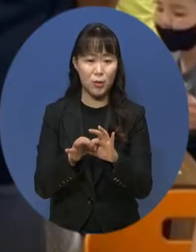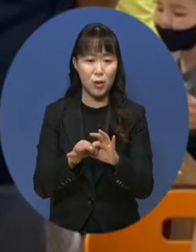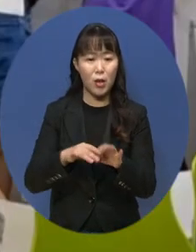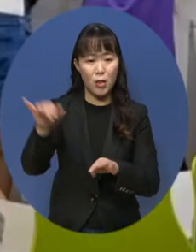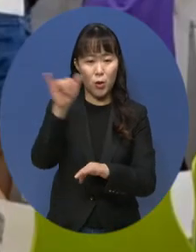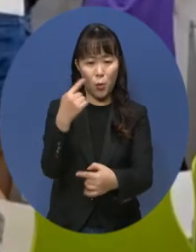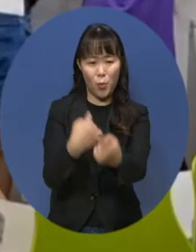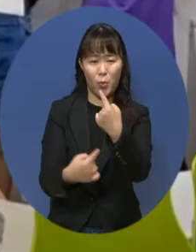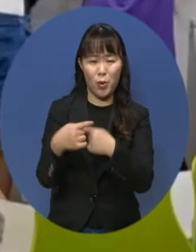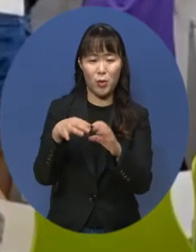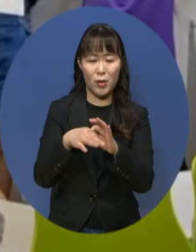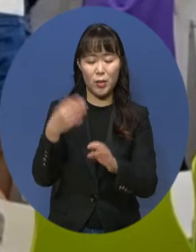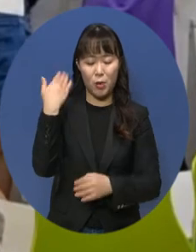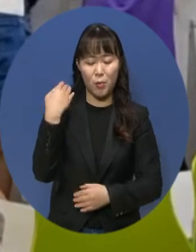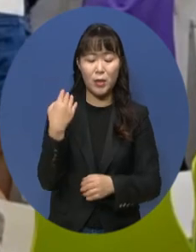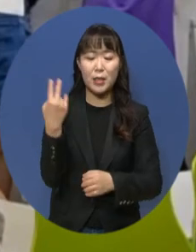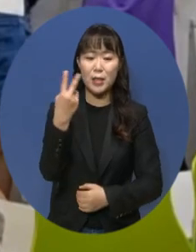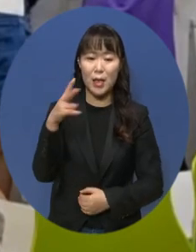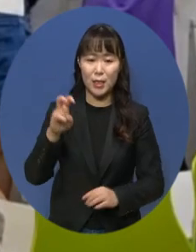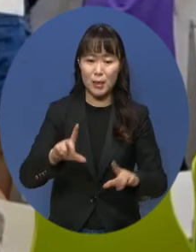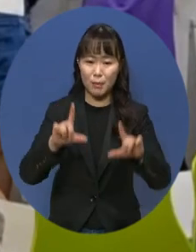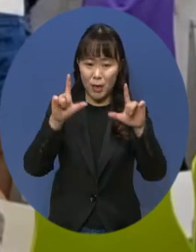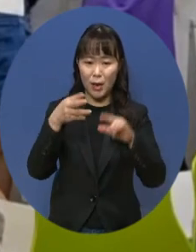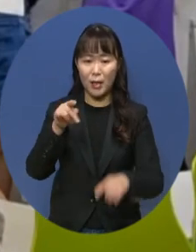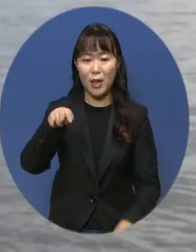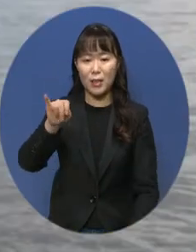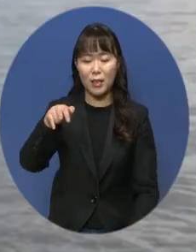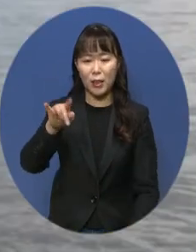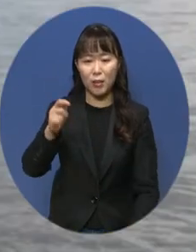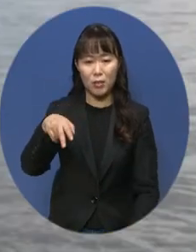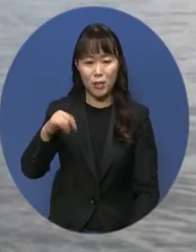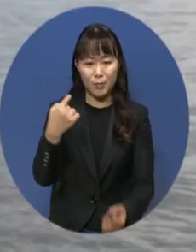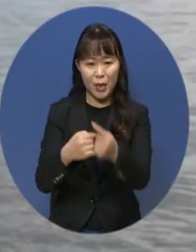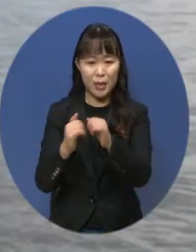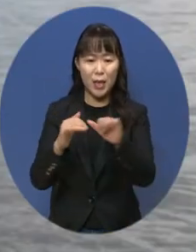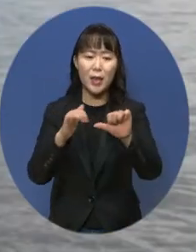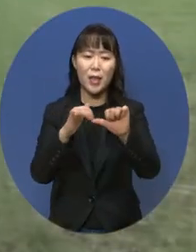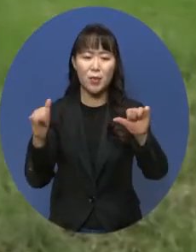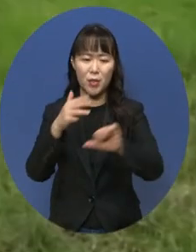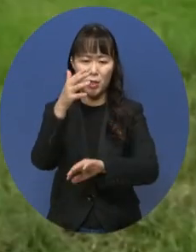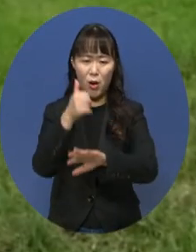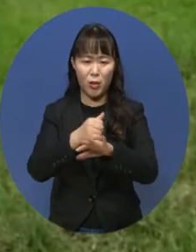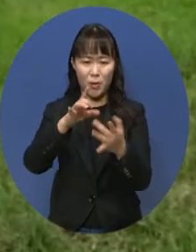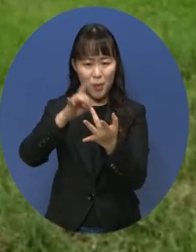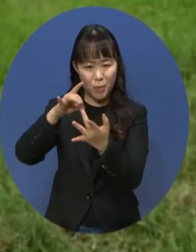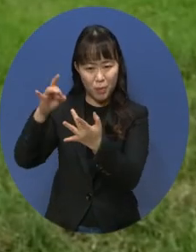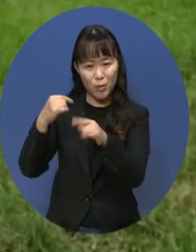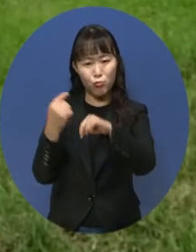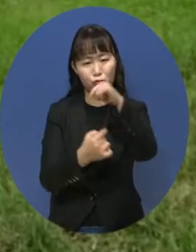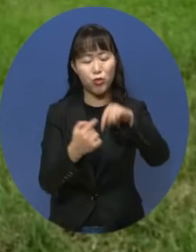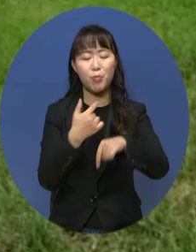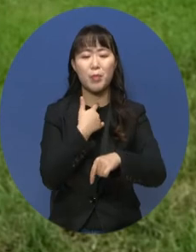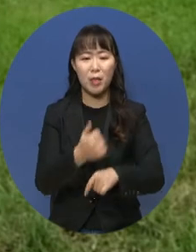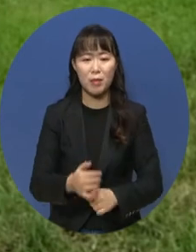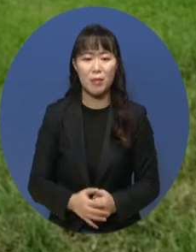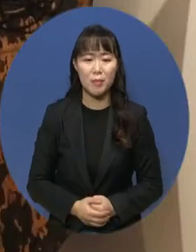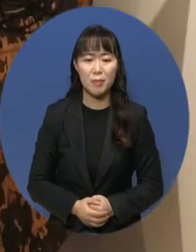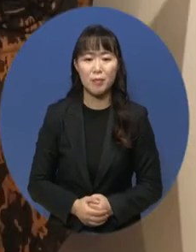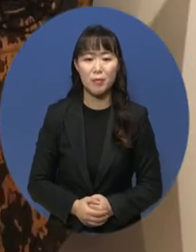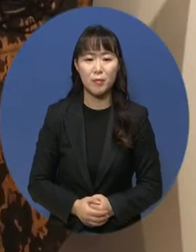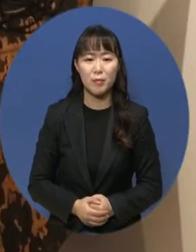공모를 통해 지난 2020년 내지 던 시 입주작가 5명을 최종 선발에 운영해 왔습니다